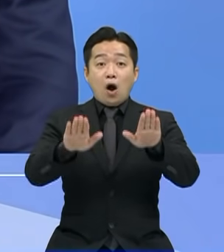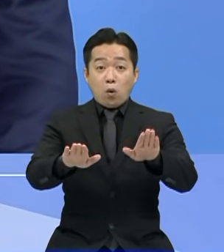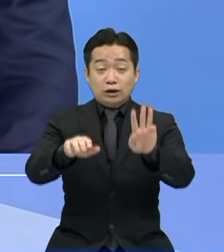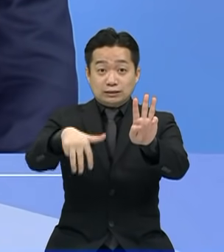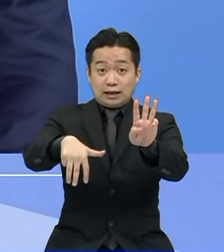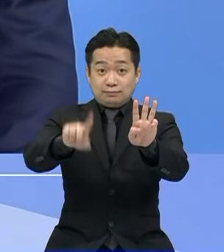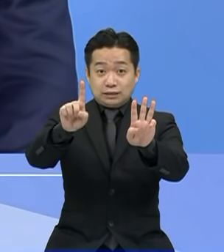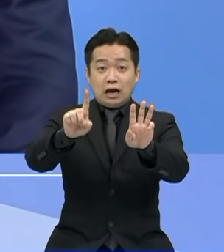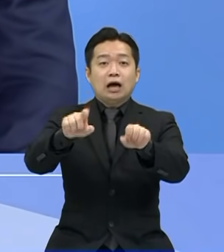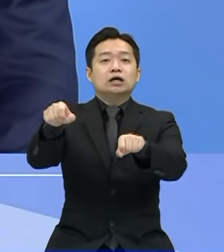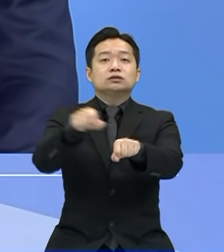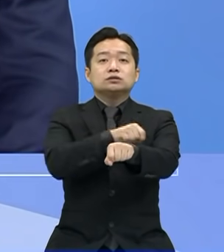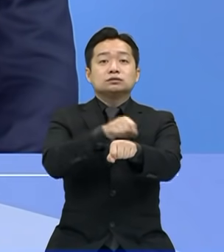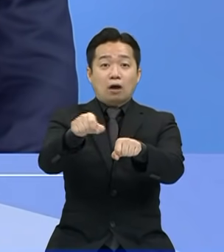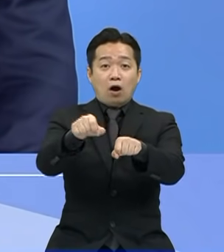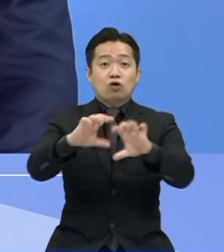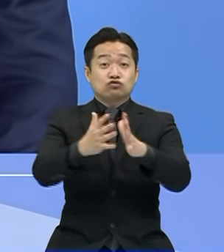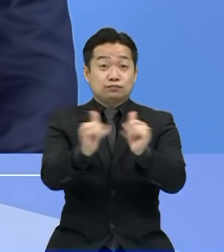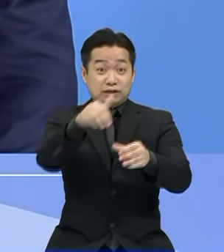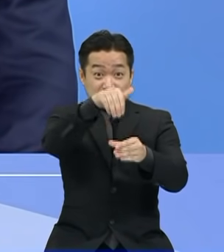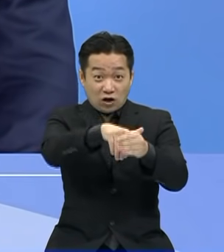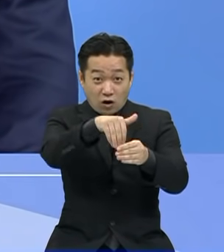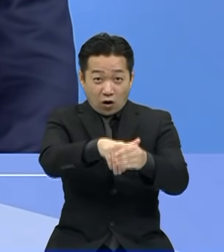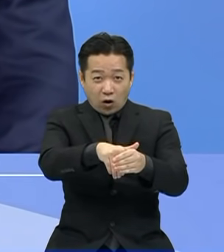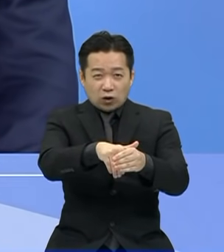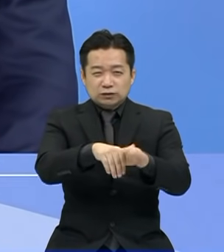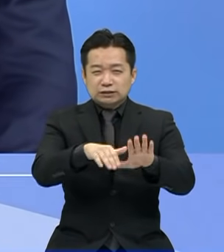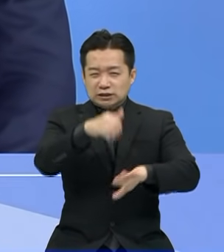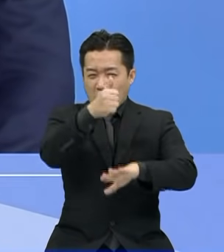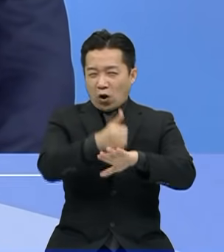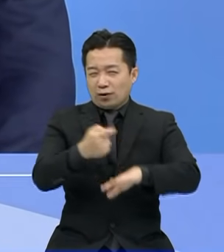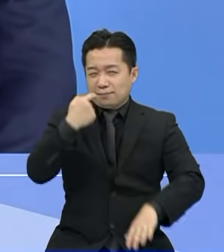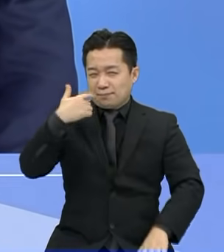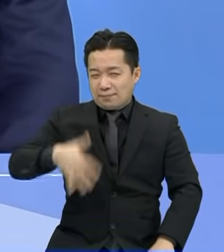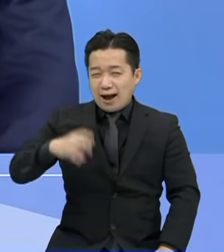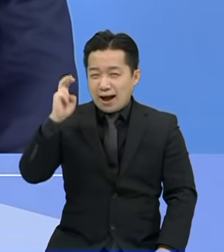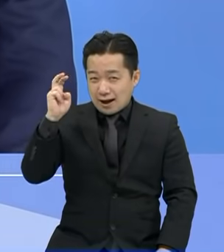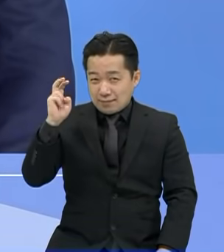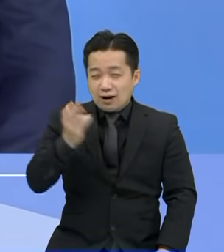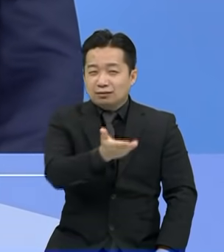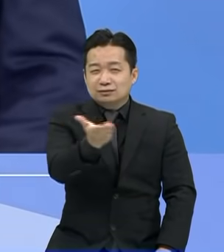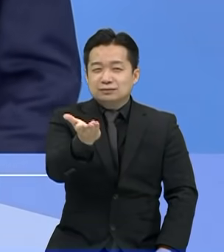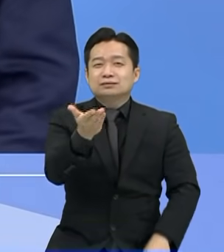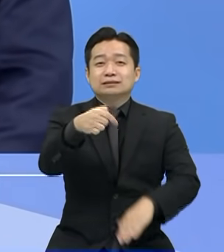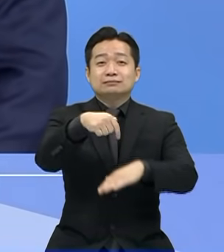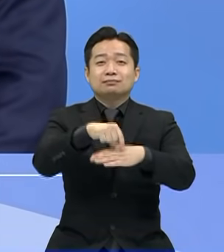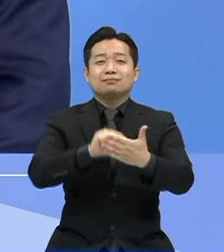3차 슈퍼위크 결과는 조금 아쉬웠을 것 같습니다. 어떻게 받아들이셨습니까?